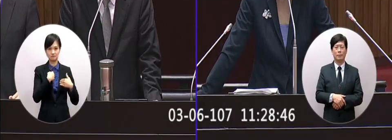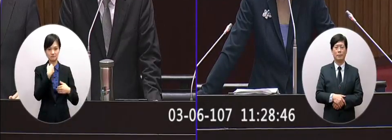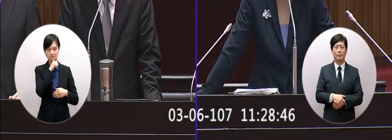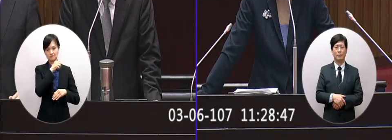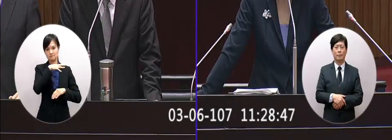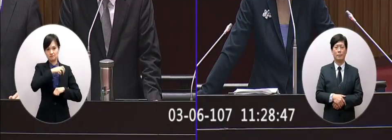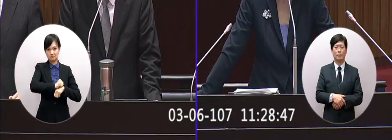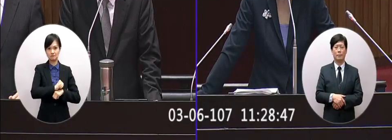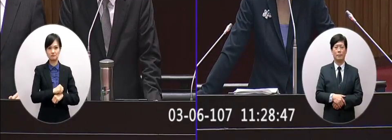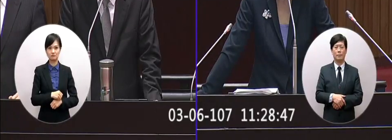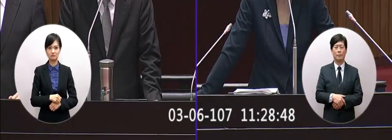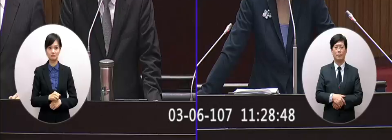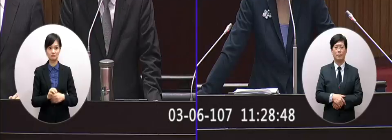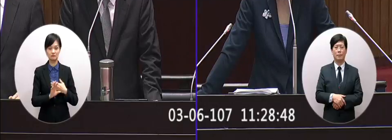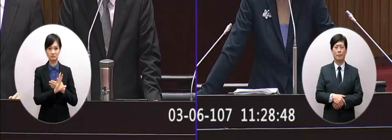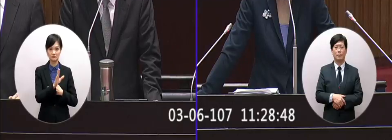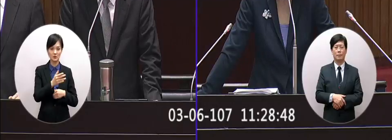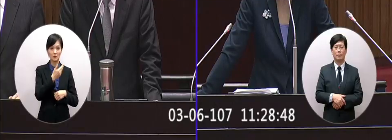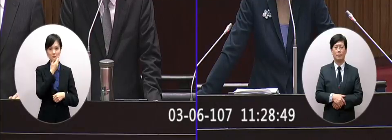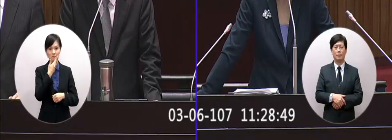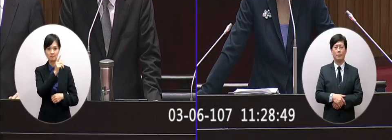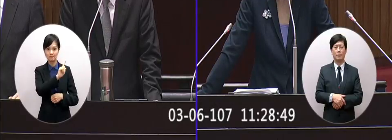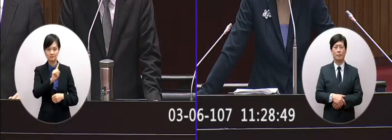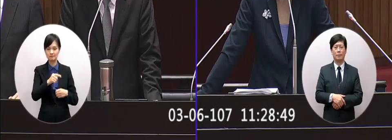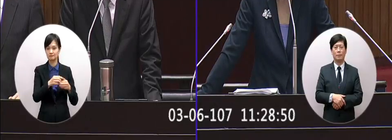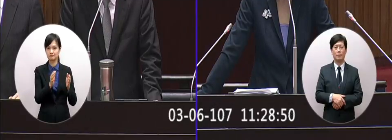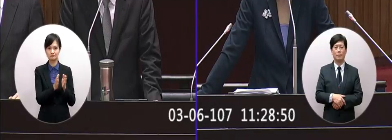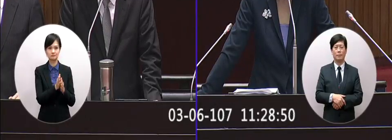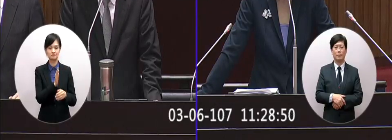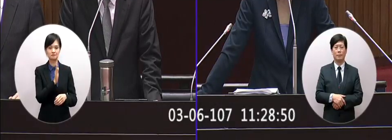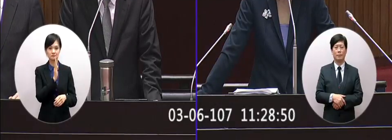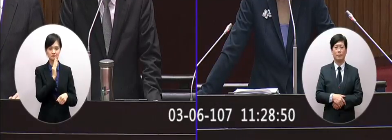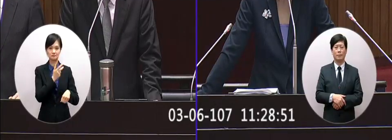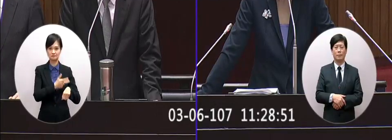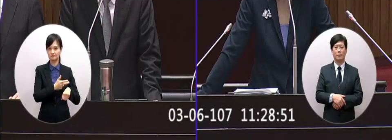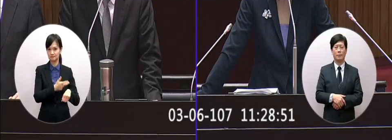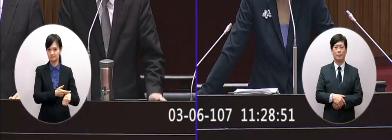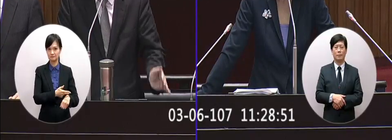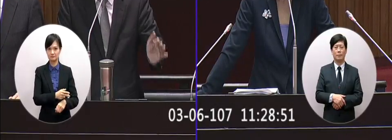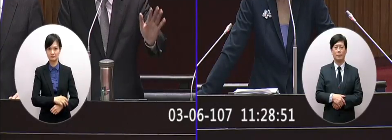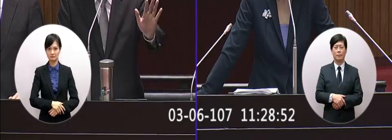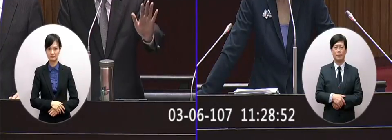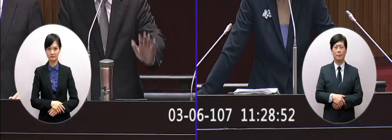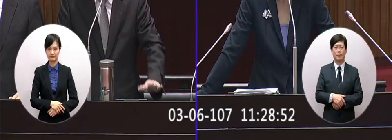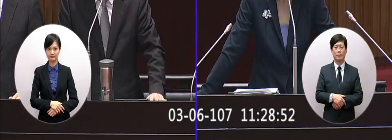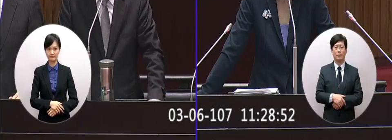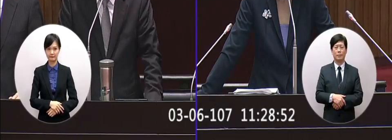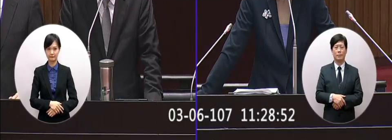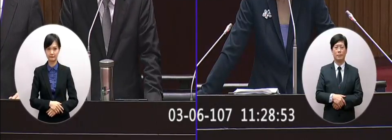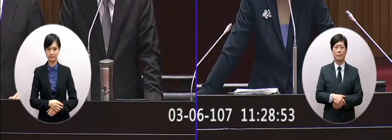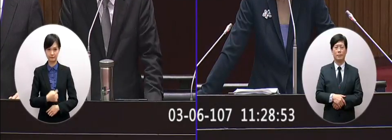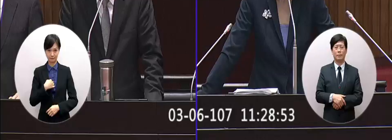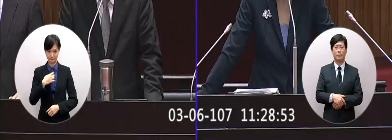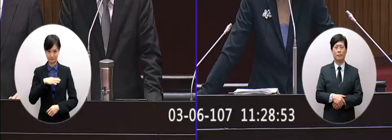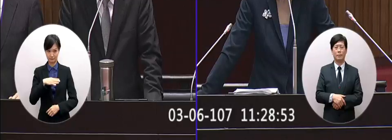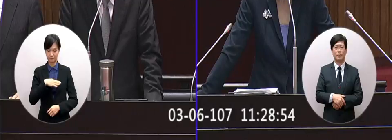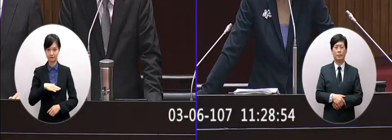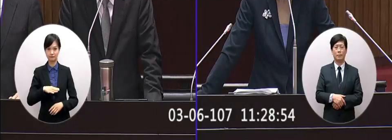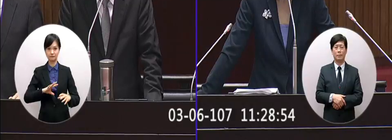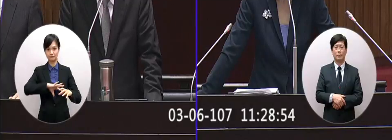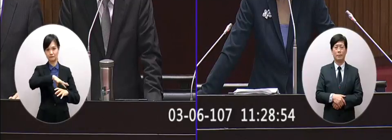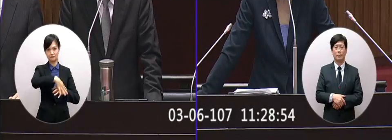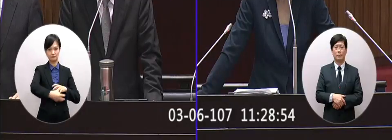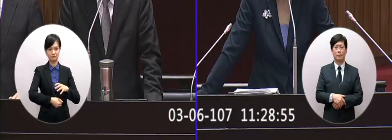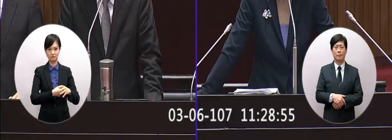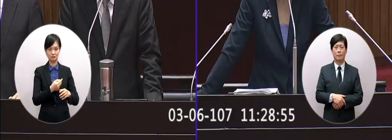啊，都是属于他战略或是战术的手段而已、那当然我们也知道，就是他是目前是全球第二大